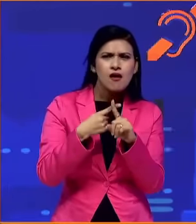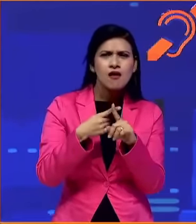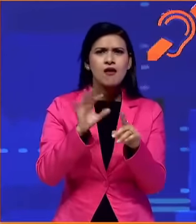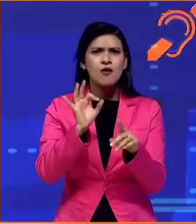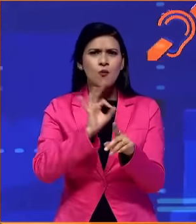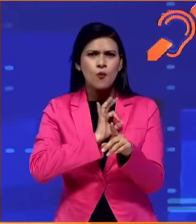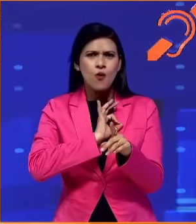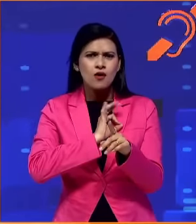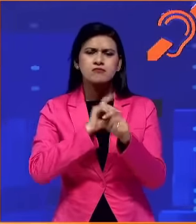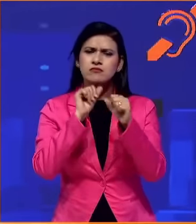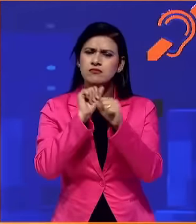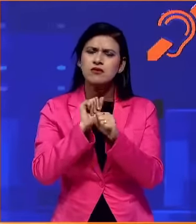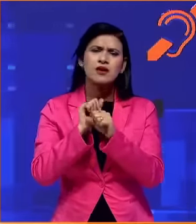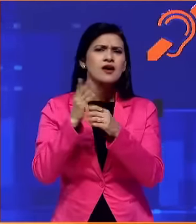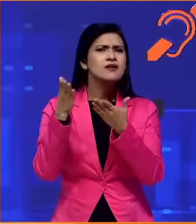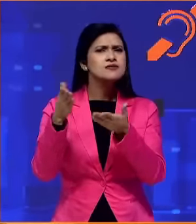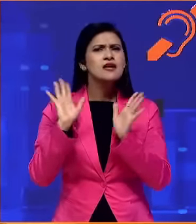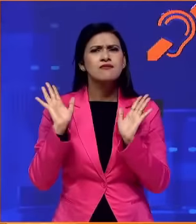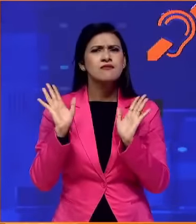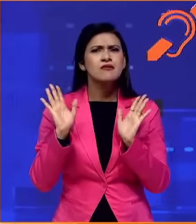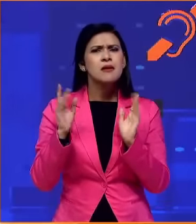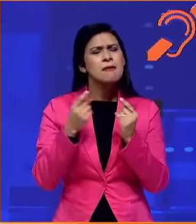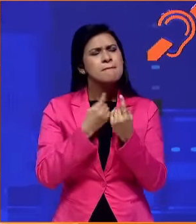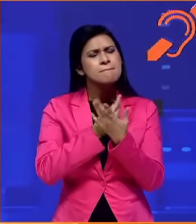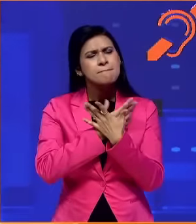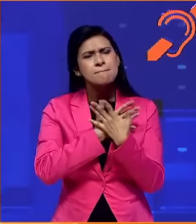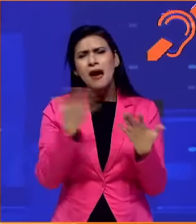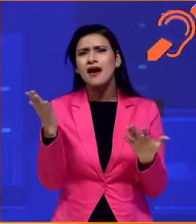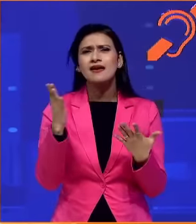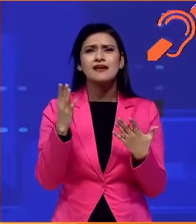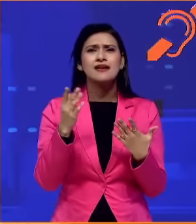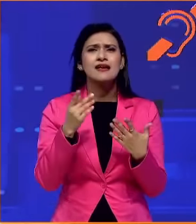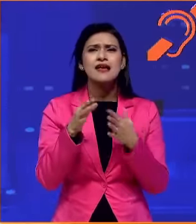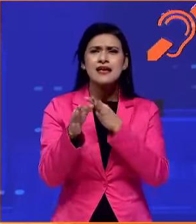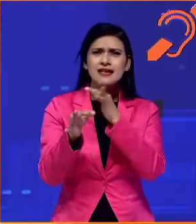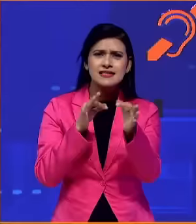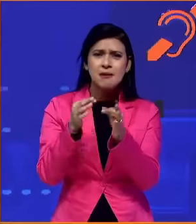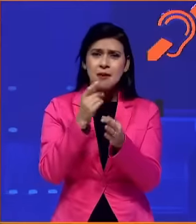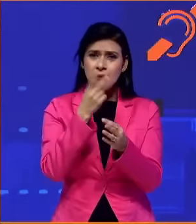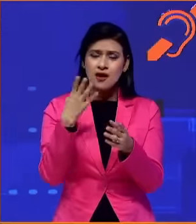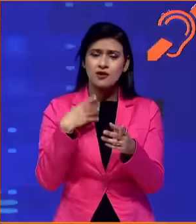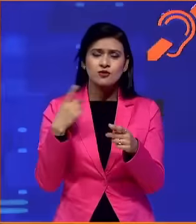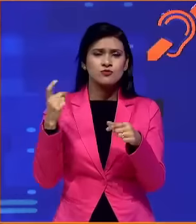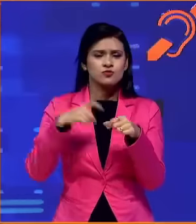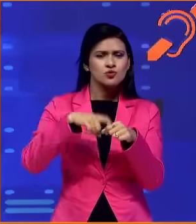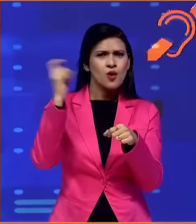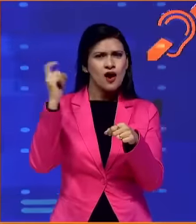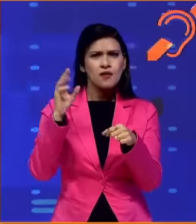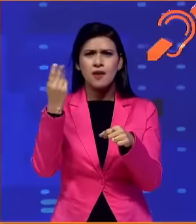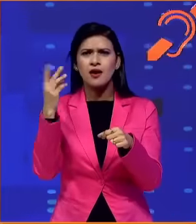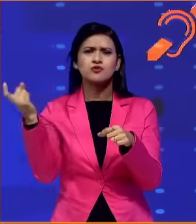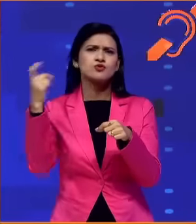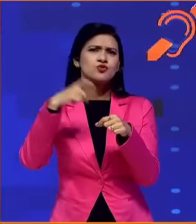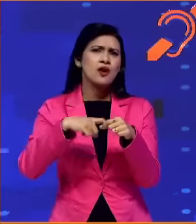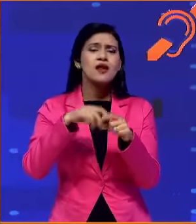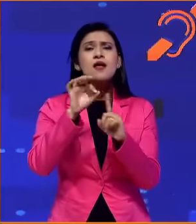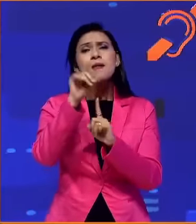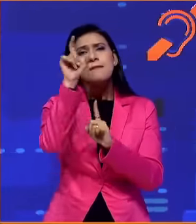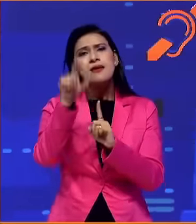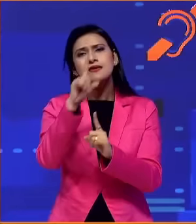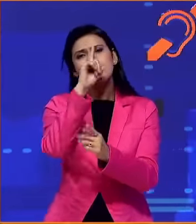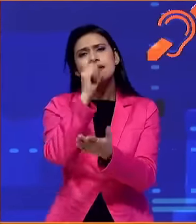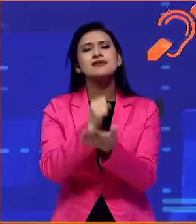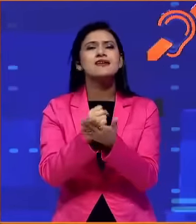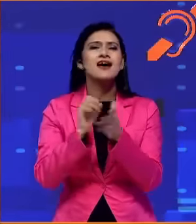वेकिसपार्टीमें शामिलहोनाचाहतेहैं,इसकेसैकड़ों उदाहरणहैं।कुछलोग पार्टीछोड़करचलेगए,कुछलोगउसमेंशामिलहोगए।यहएकव्यक्तिगत निर्णय